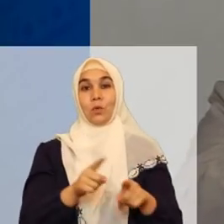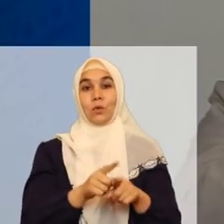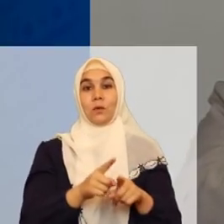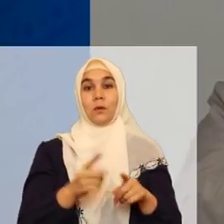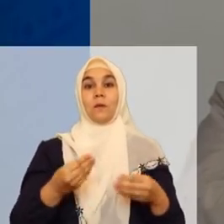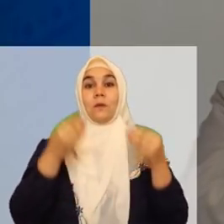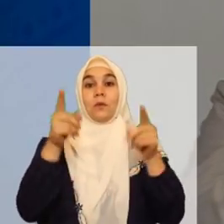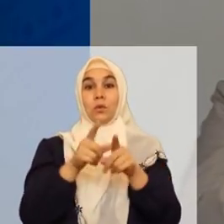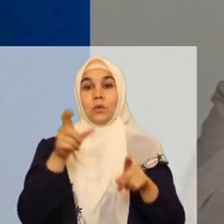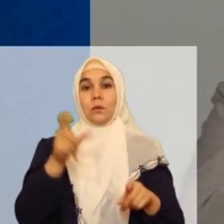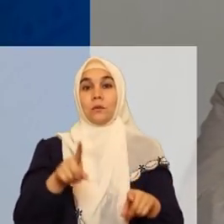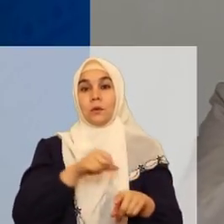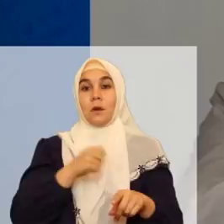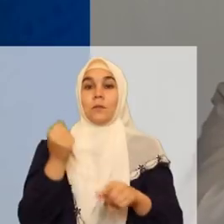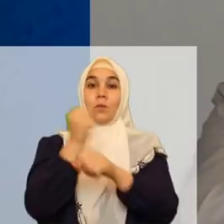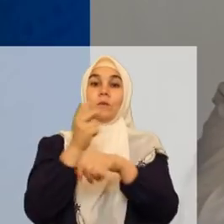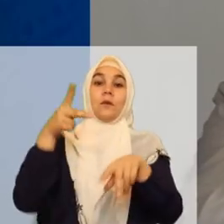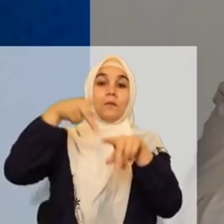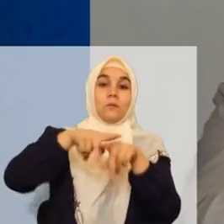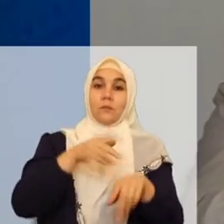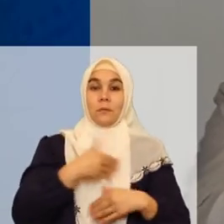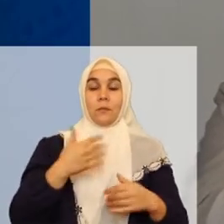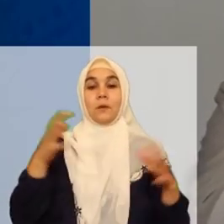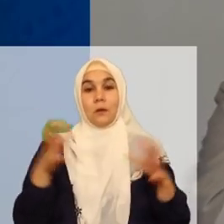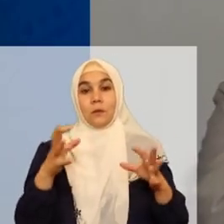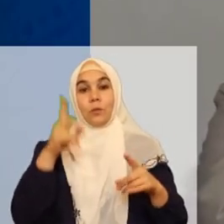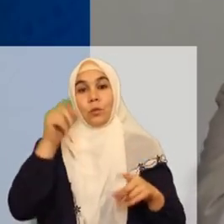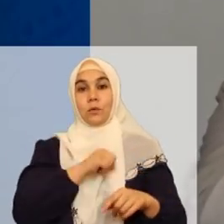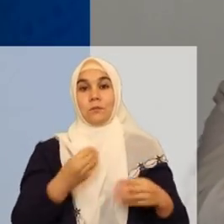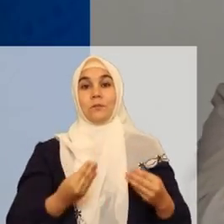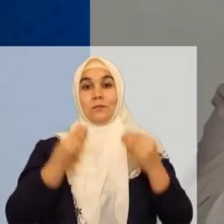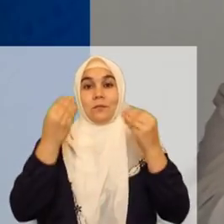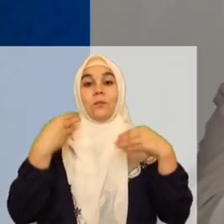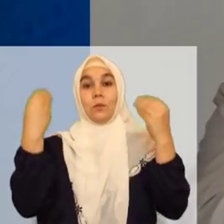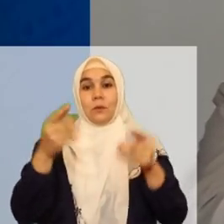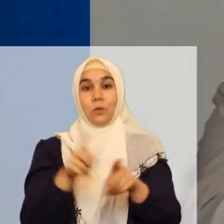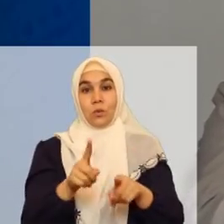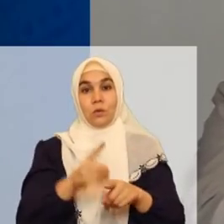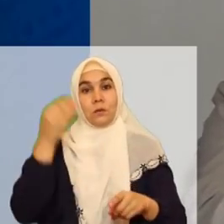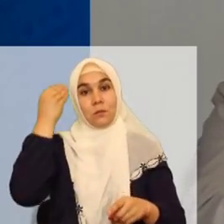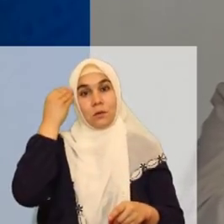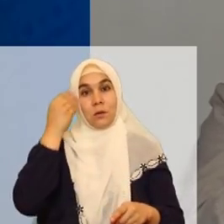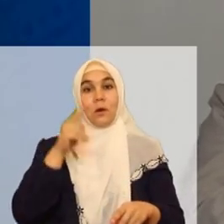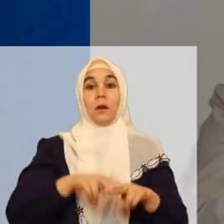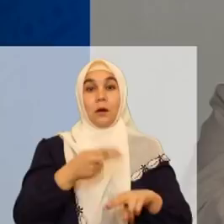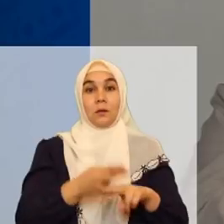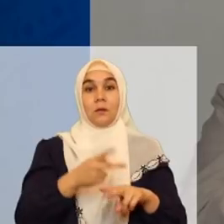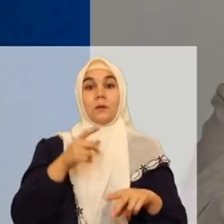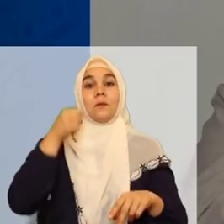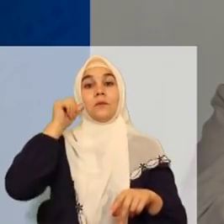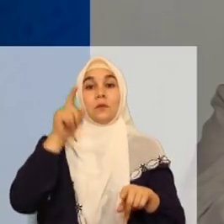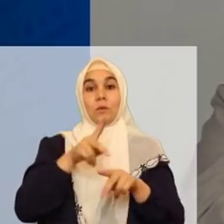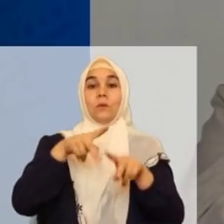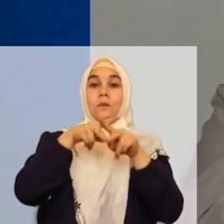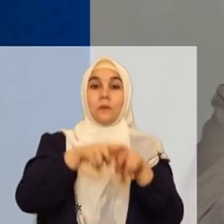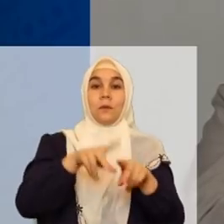Uni atagan odam o'zi uni minmasdan avaylab olib boradi. Chunki Xudoga qurbonlikka atardi bu. Ana o'zi kechagina